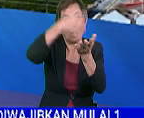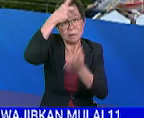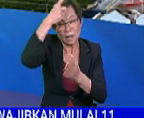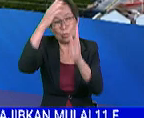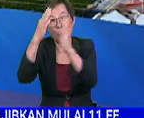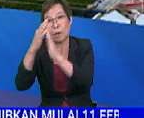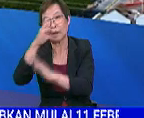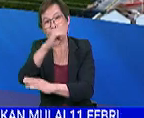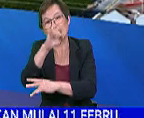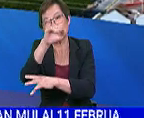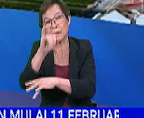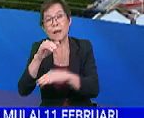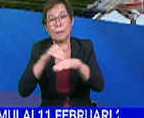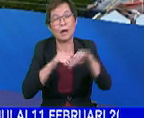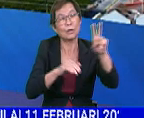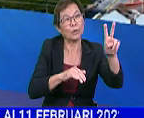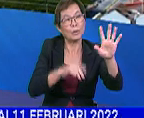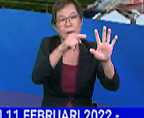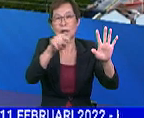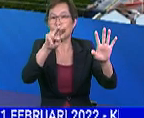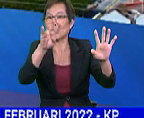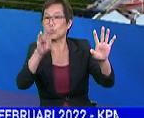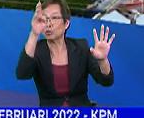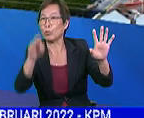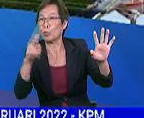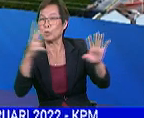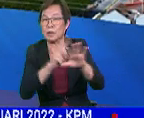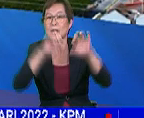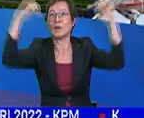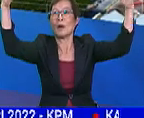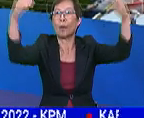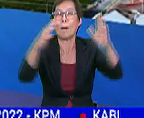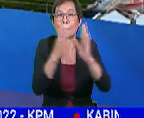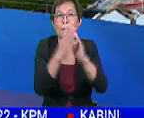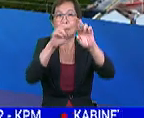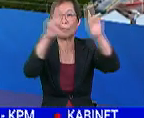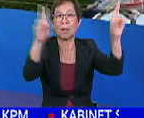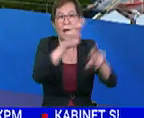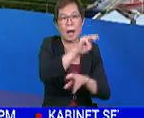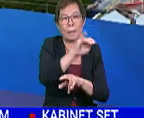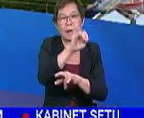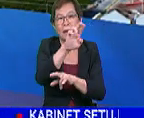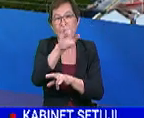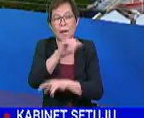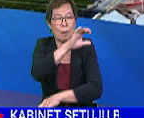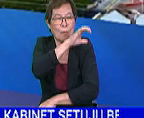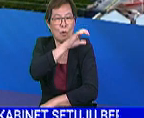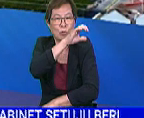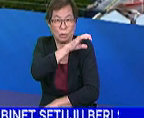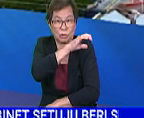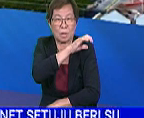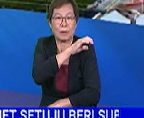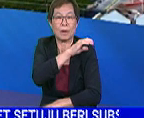Miri pada 25 hingga 27 Februari ini di stadium bandaraya Miri pengerusinya Muhamad Zaidi edrus